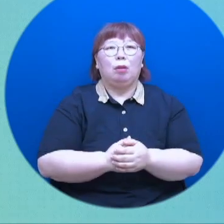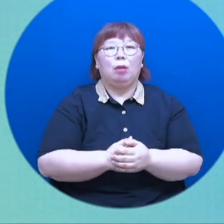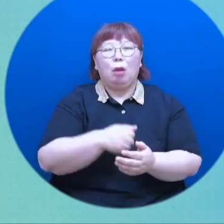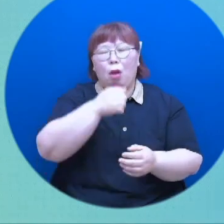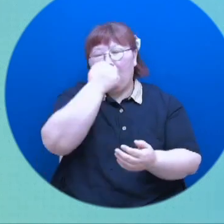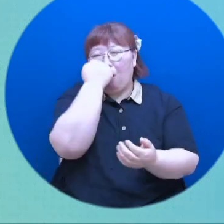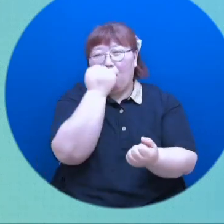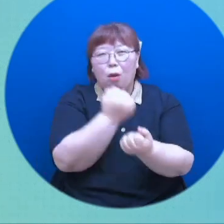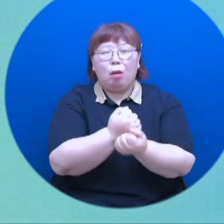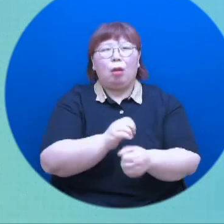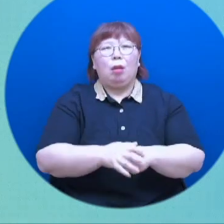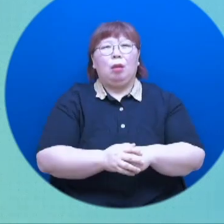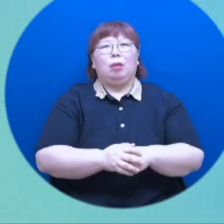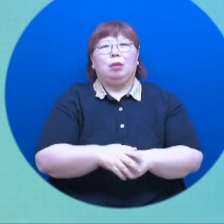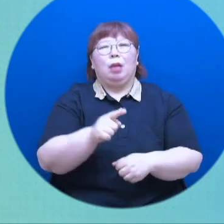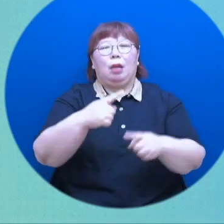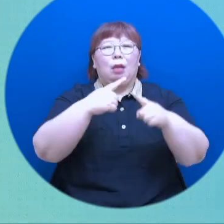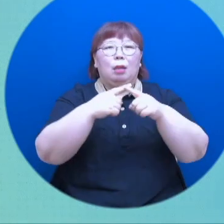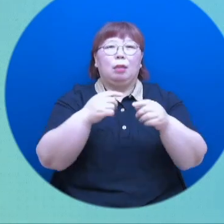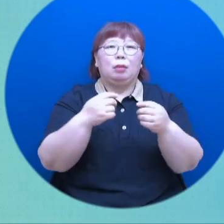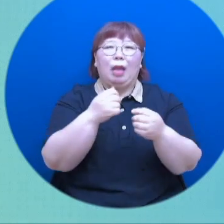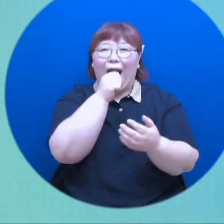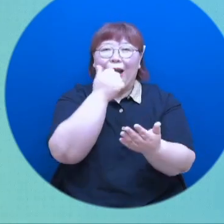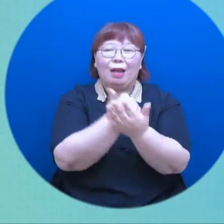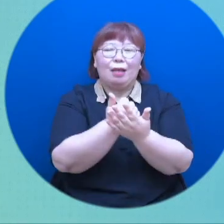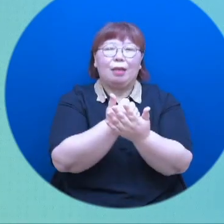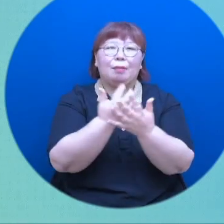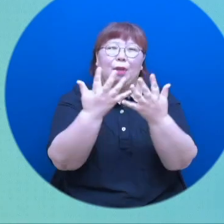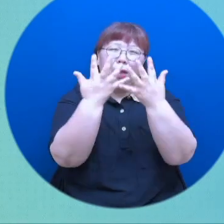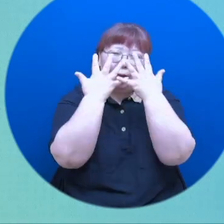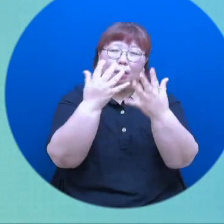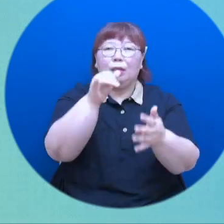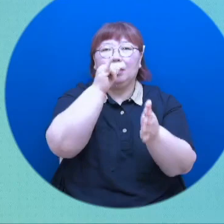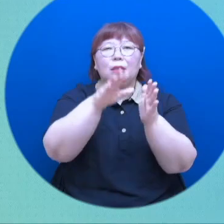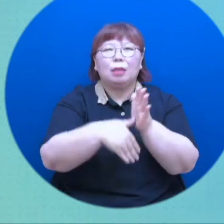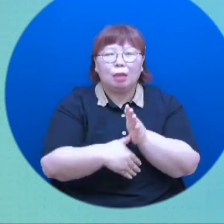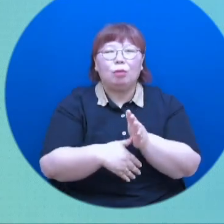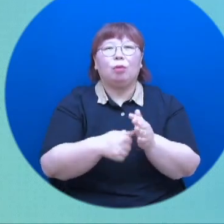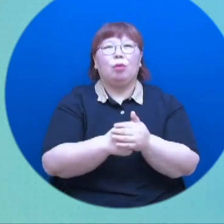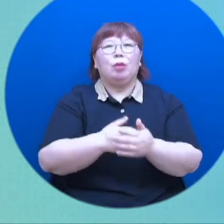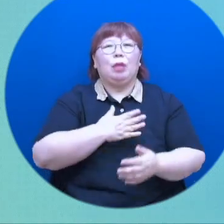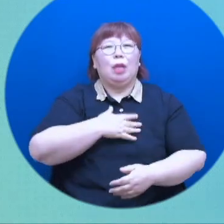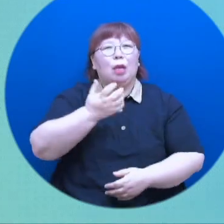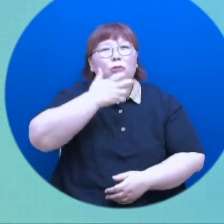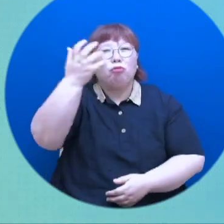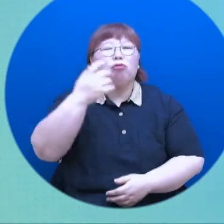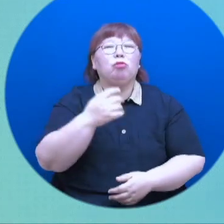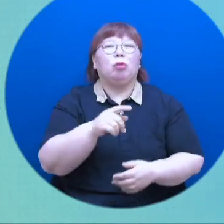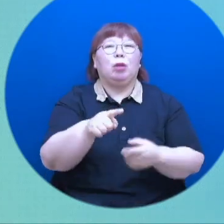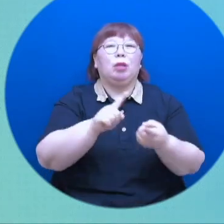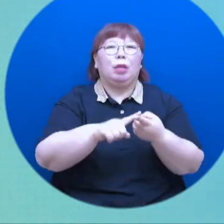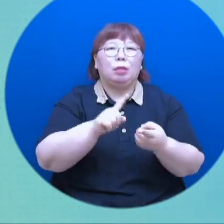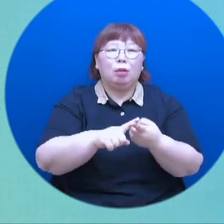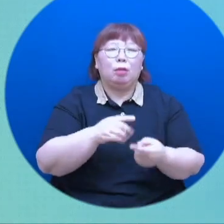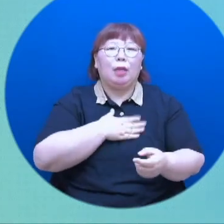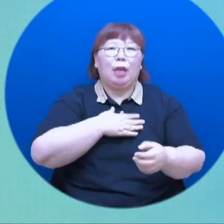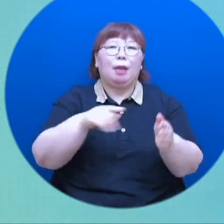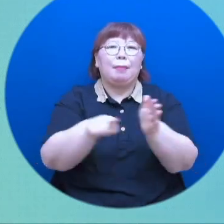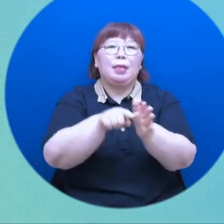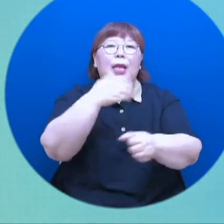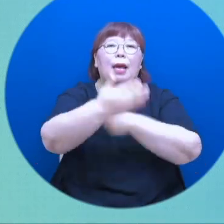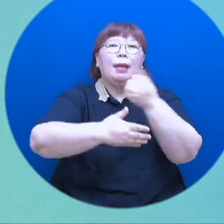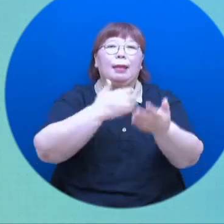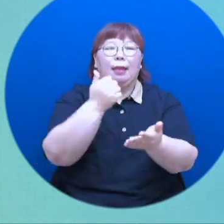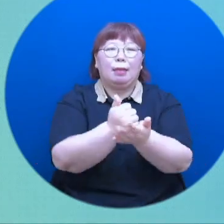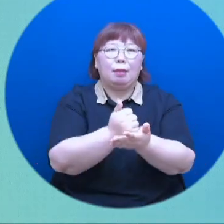때 정치범 2명이 꿈꾸고 뒤숭숭하게 될 때 내가 믿는 하나님께서 당신들에게 선한 해몽을